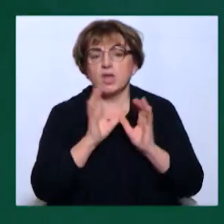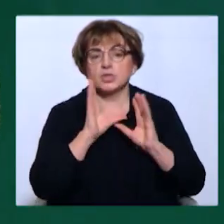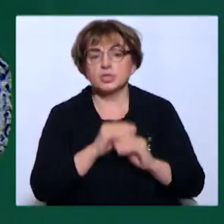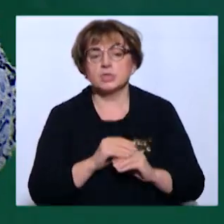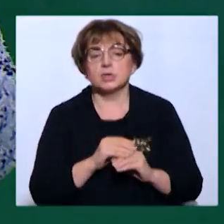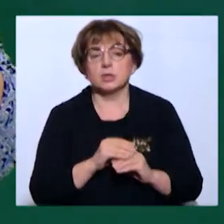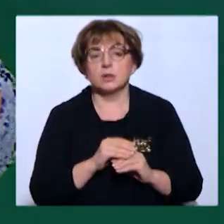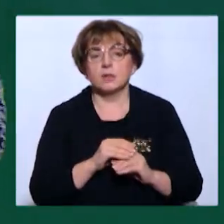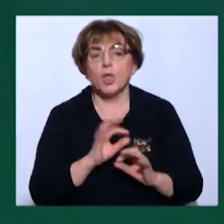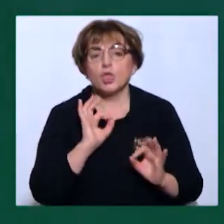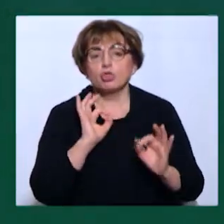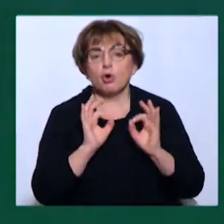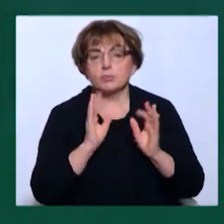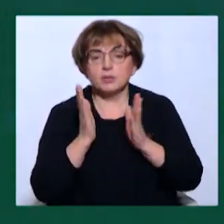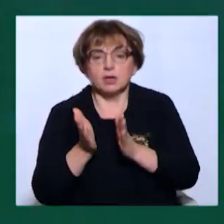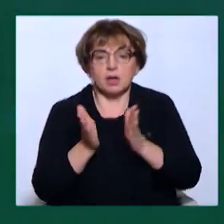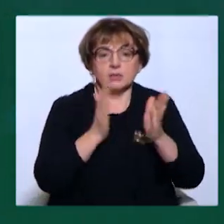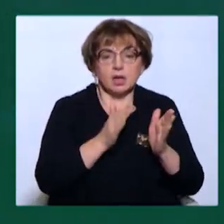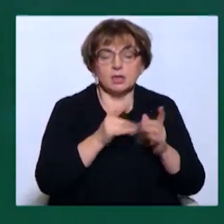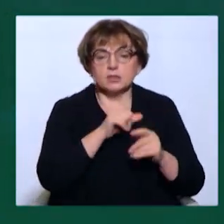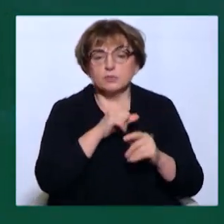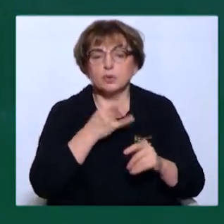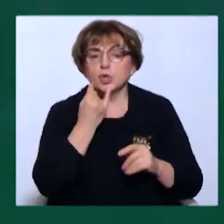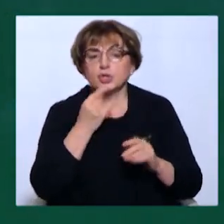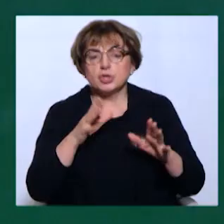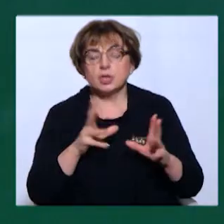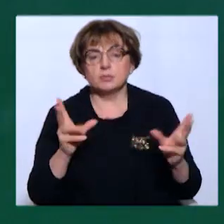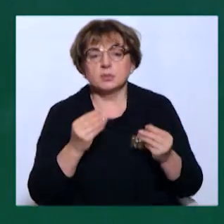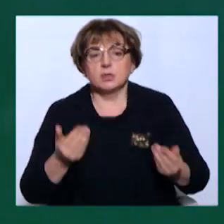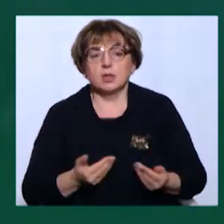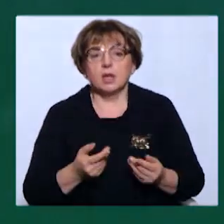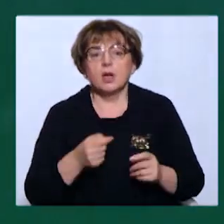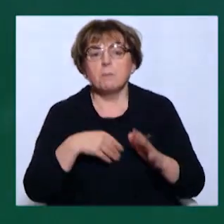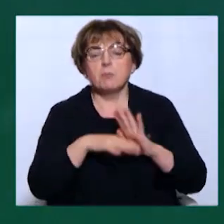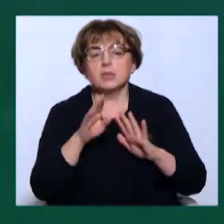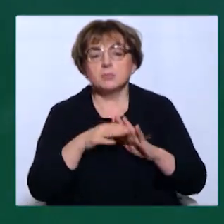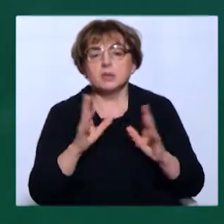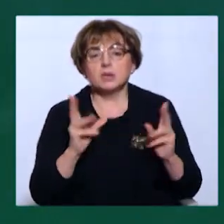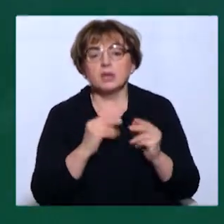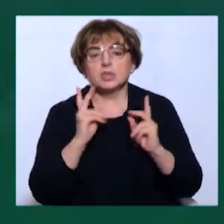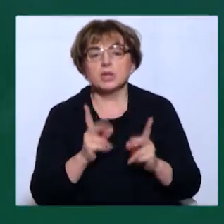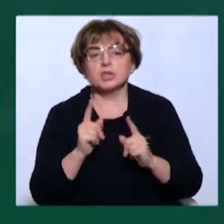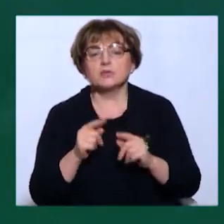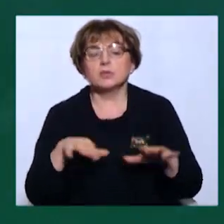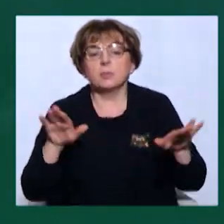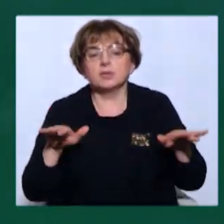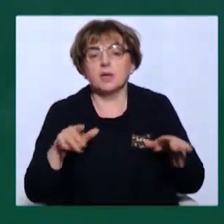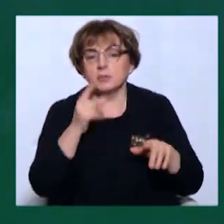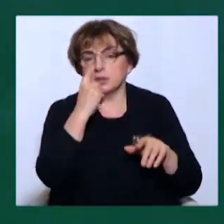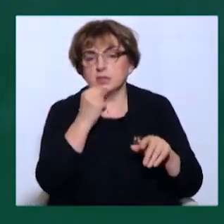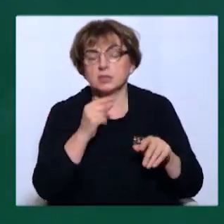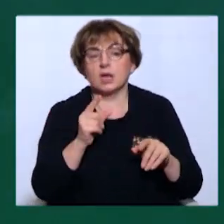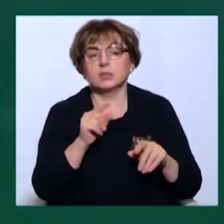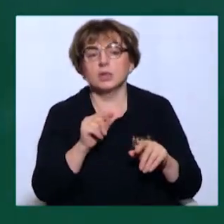შეძლეს ნორმიდან გადახრილი ბეღურების გამოცოცხლება. უმეტესწილად გამოცოცხდნენ ის ბეღურები, რომლის ფრთები, ნისკარტის